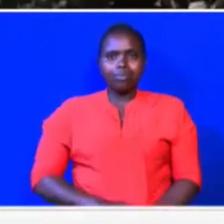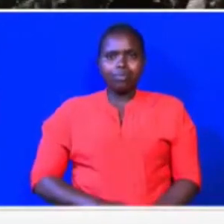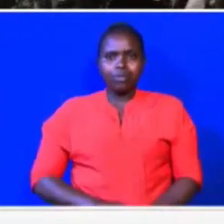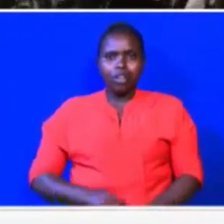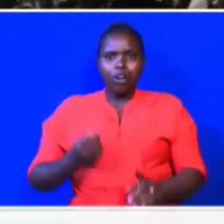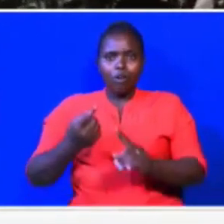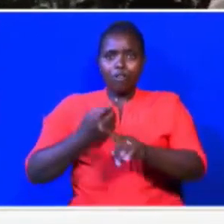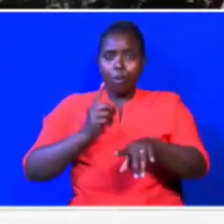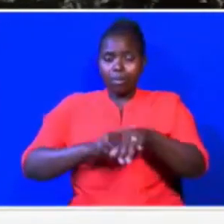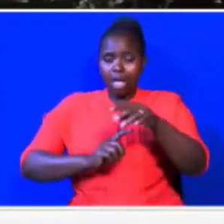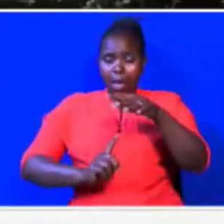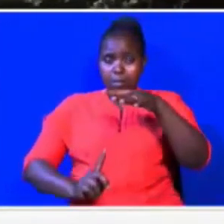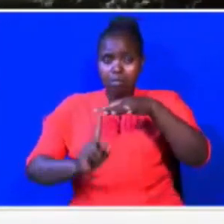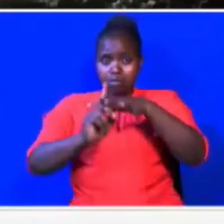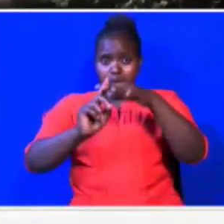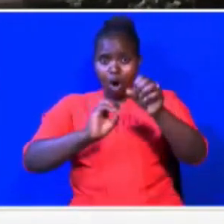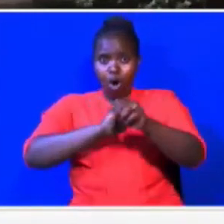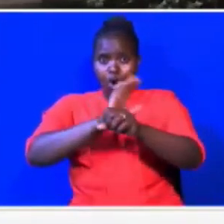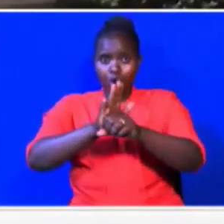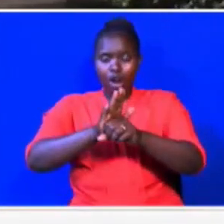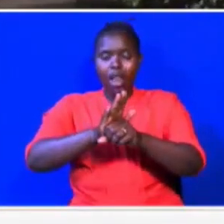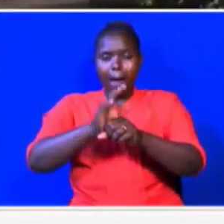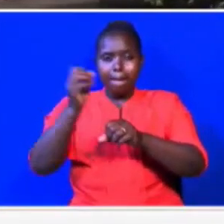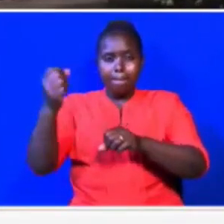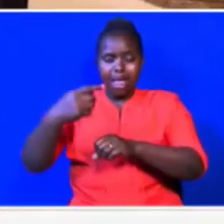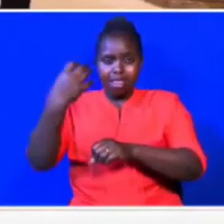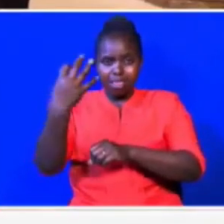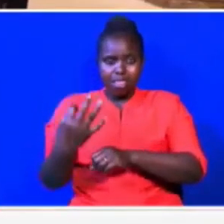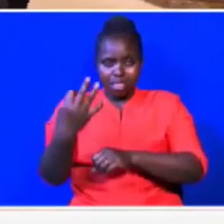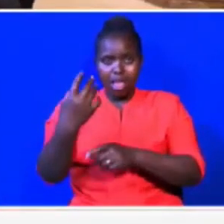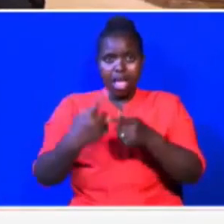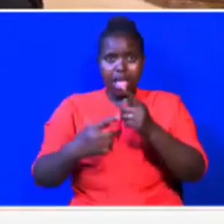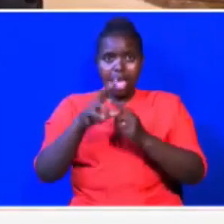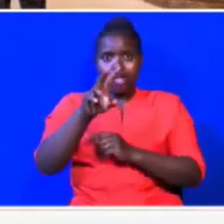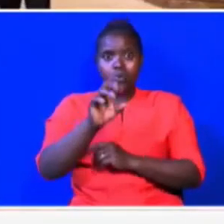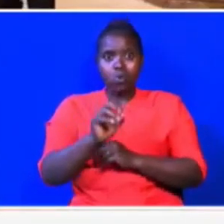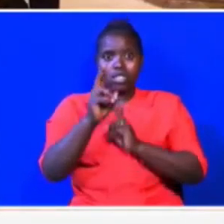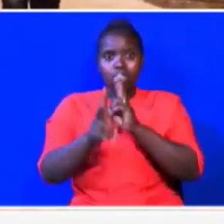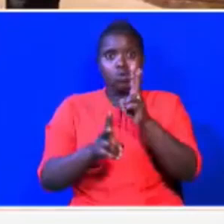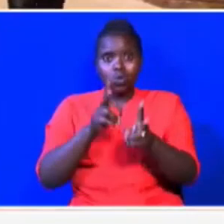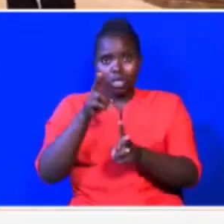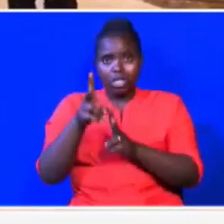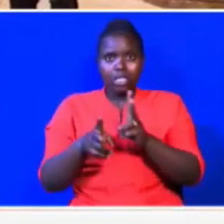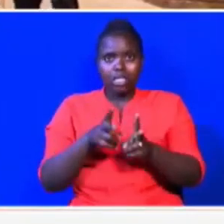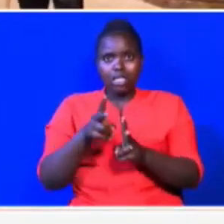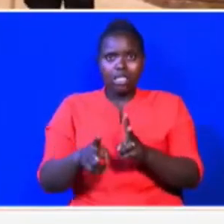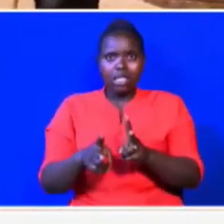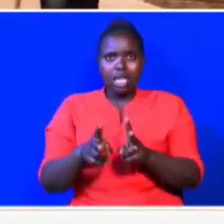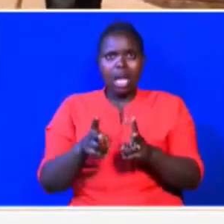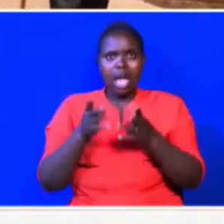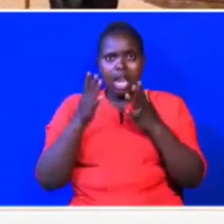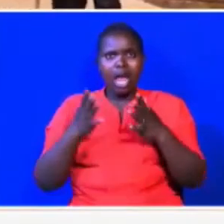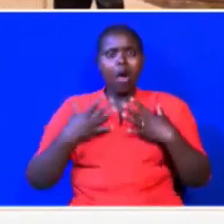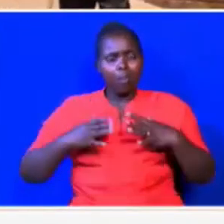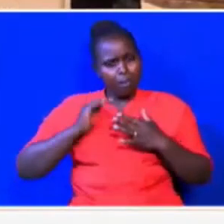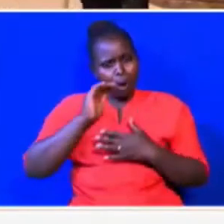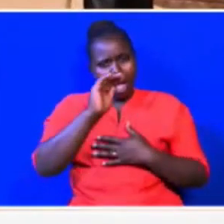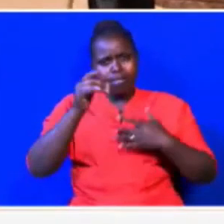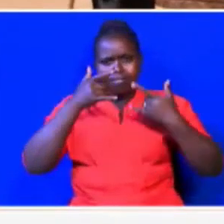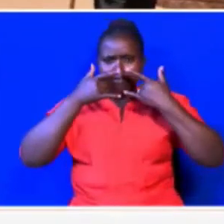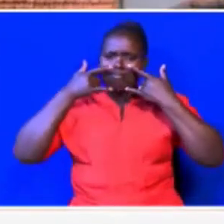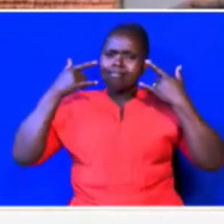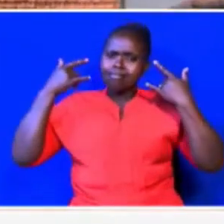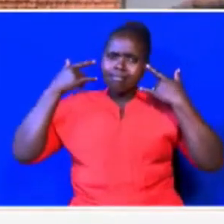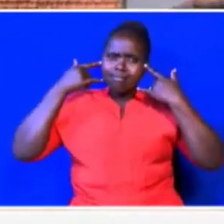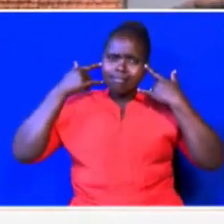Tangu ujio wa janga la korona umu nchini mnamo Machi 12 mwaka 2020, umma ulitakiwa kuvaa maski